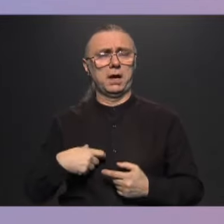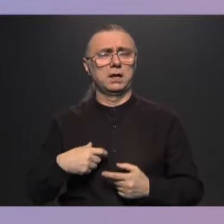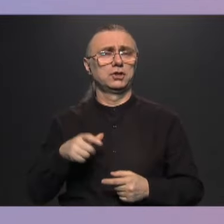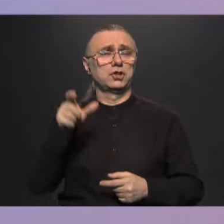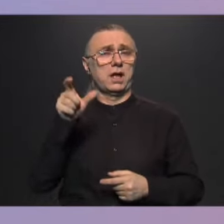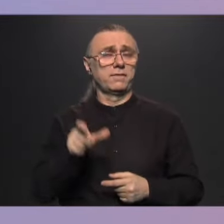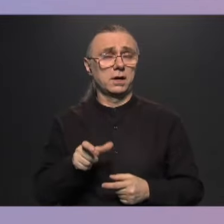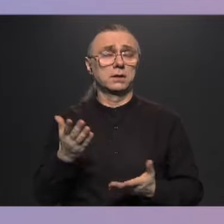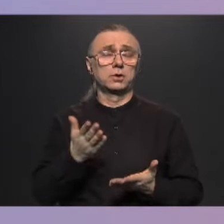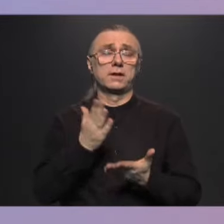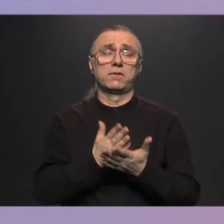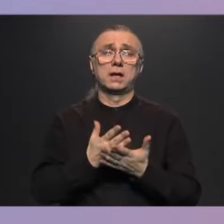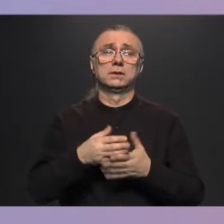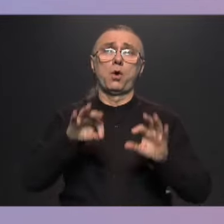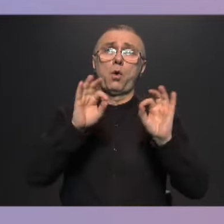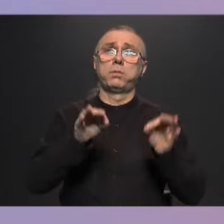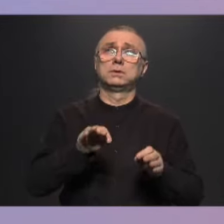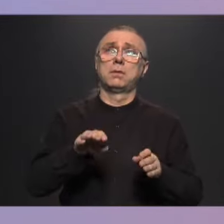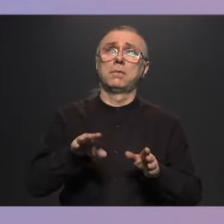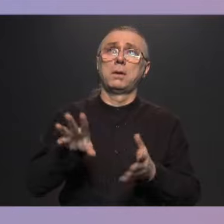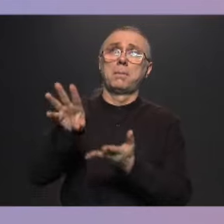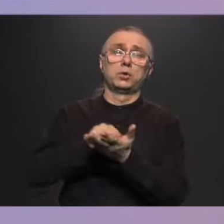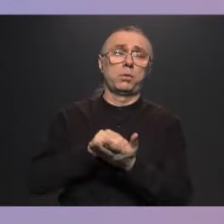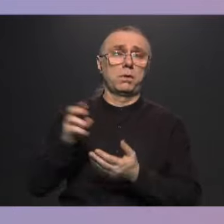подобием Божьим, потому что он